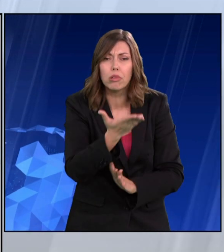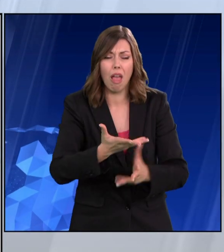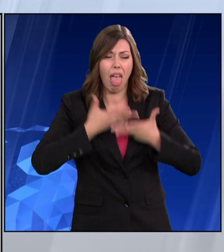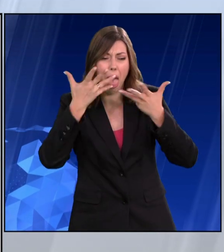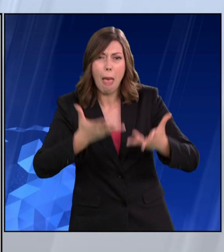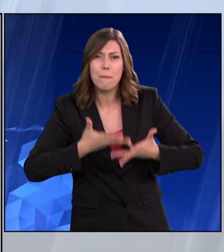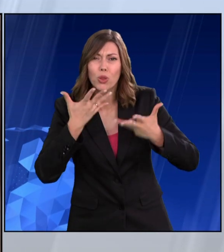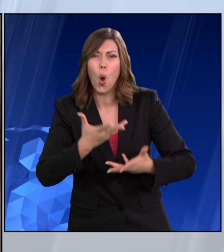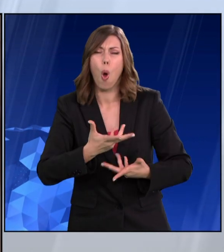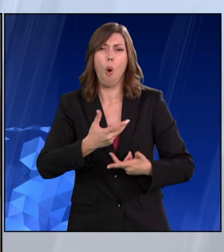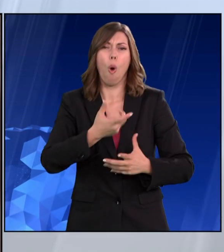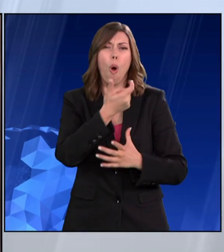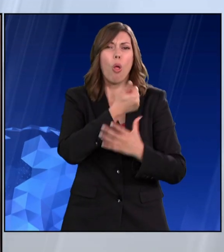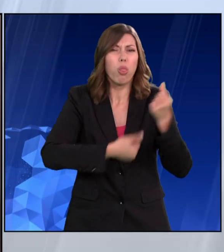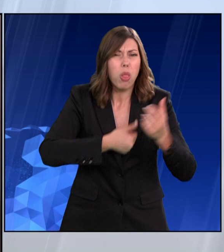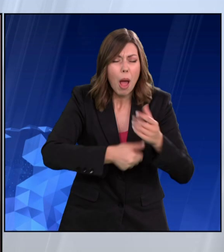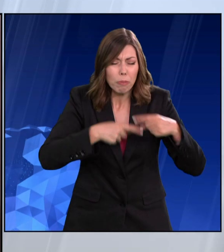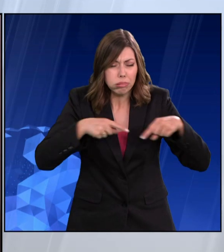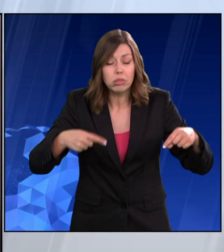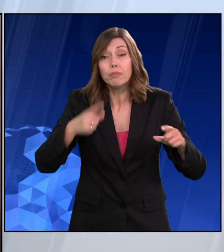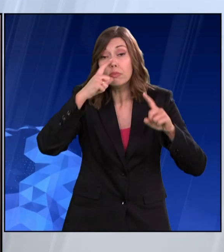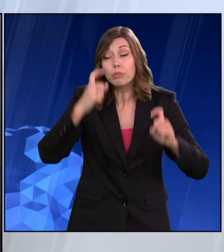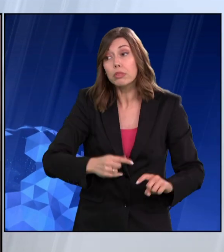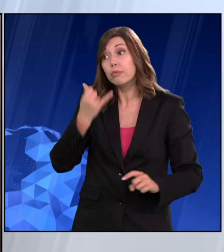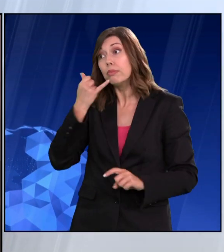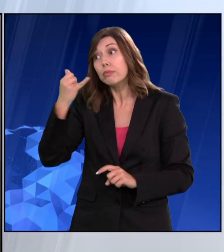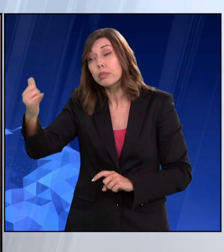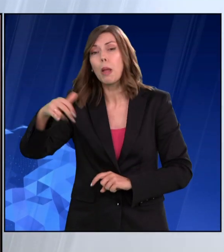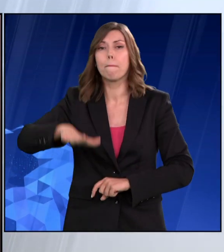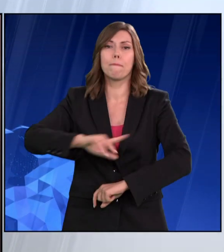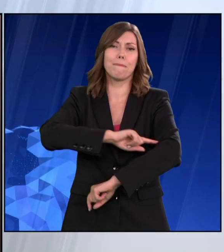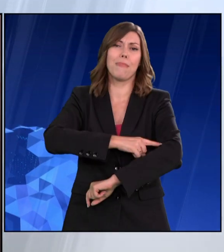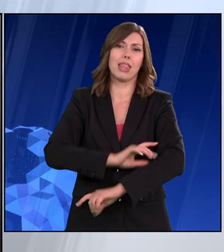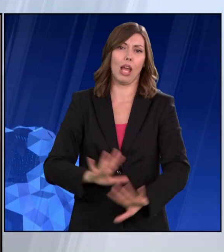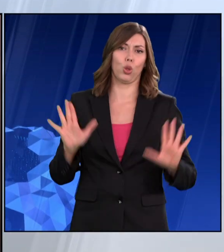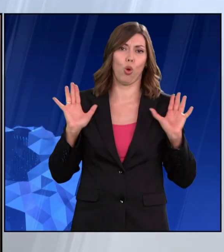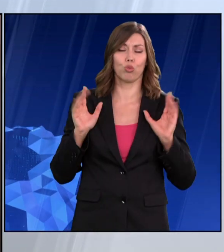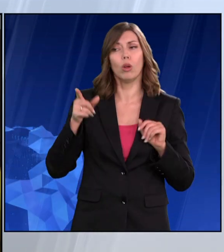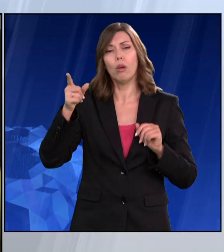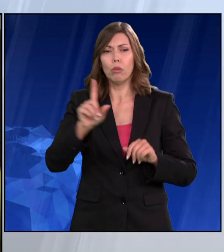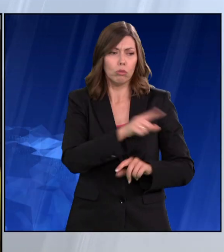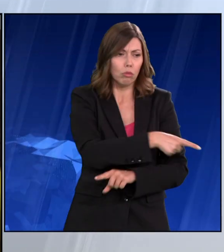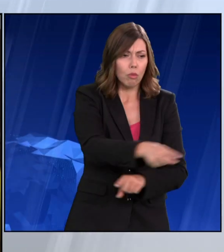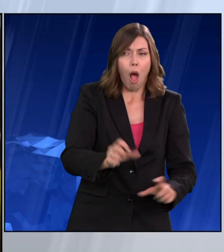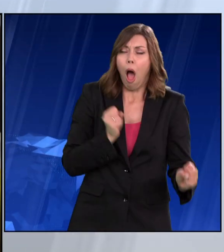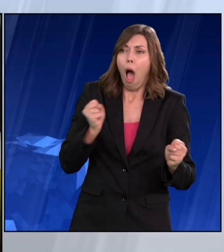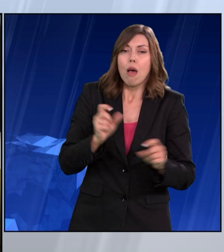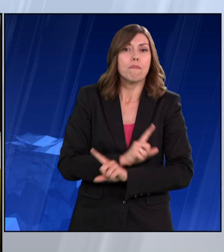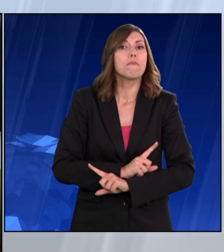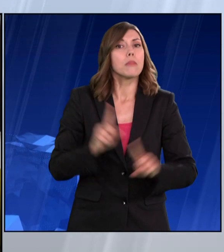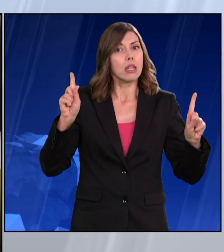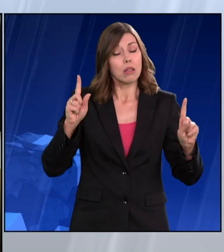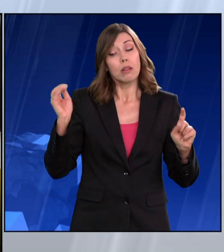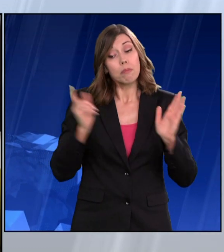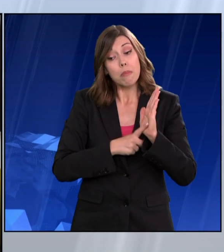να επικοινωνούν με τον παιδίατρο. Δεν υπάρχει φόβος. Οι παιδίατροι έχουν γνώση τι σημαίνει στρεπτόκοκκος και αν εγκαίρως ξεκινήσει το